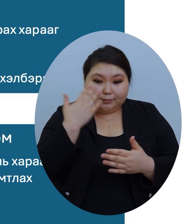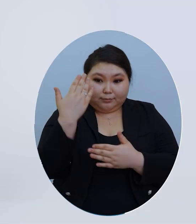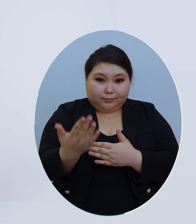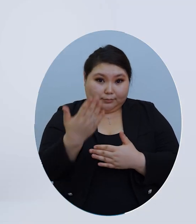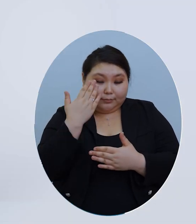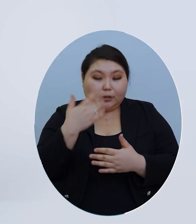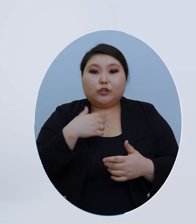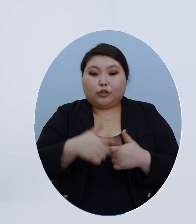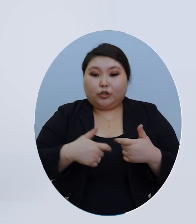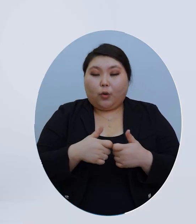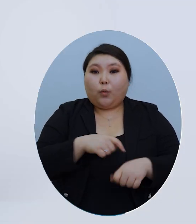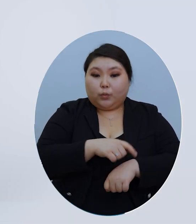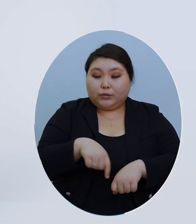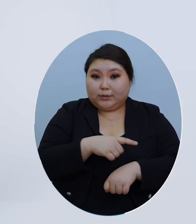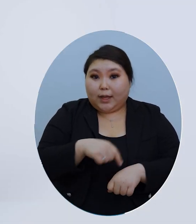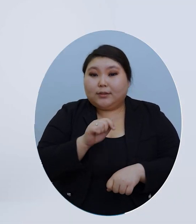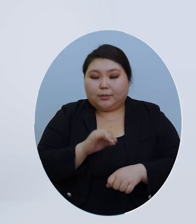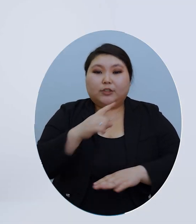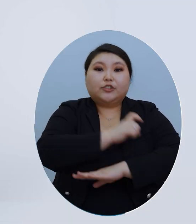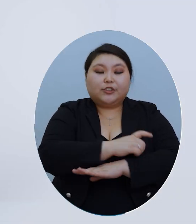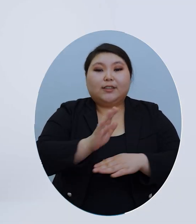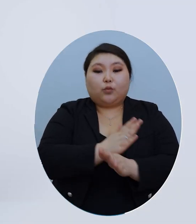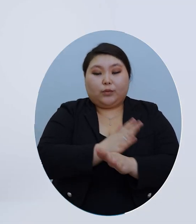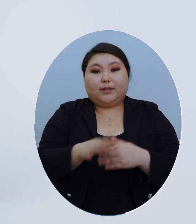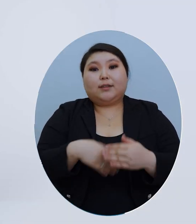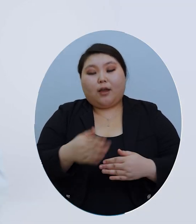мөн хичээлийн дараа буюу ойрын зайны ачааллын дараа хүүхдийг